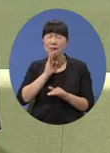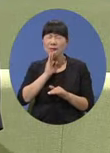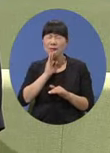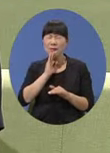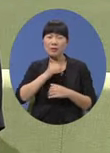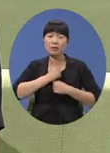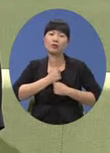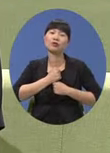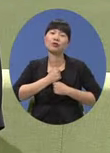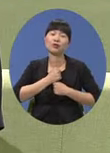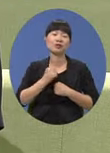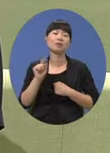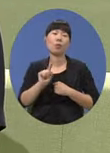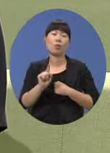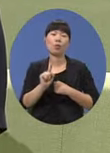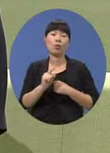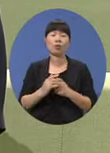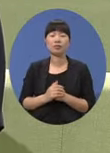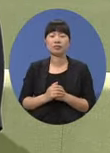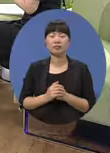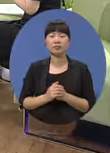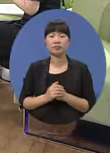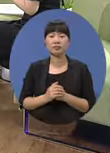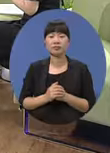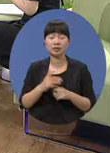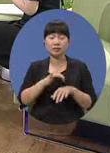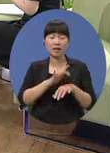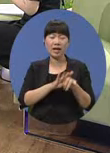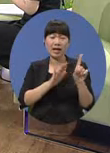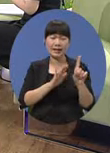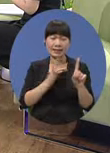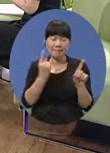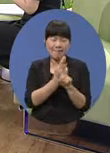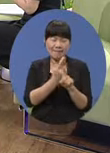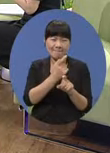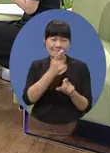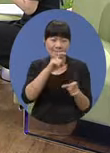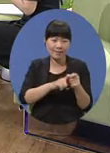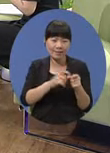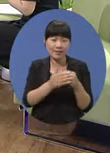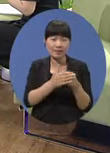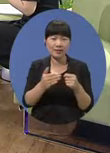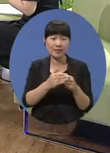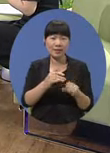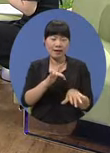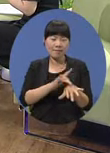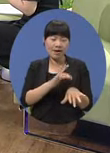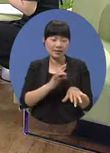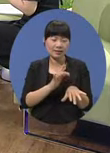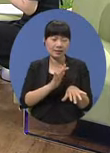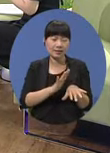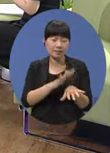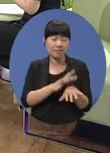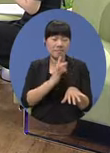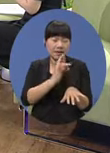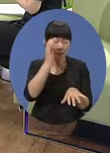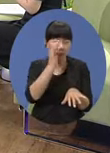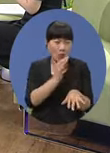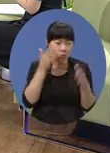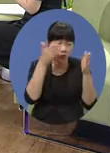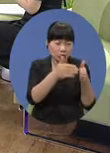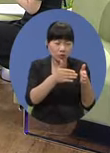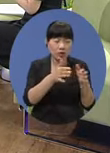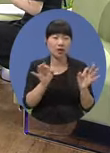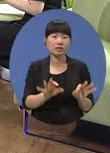주목하시고 주의하셔야 될건 뭐냐면은요. 이 버릇 하나 잡자고 그 버릇만 보고 계시잖아요. 그러면